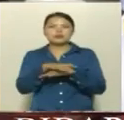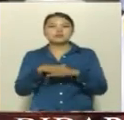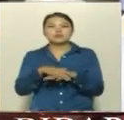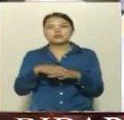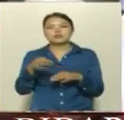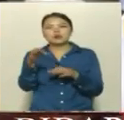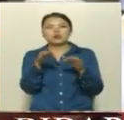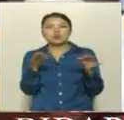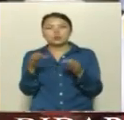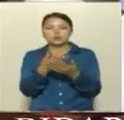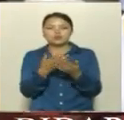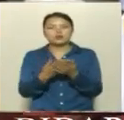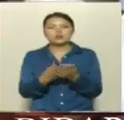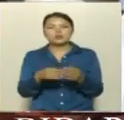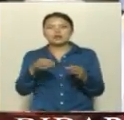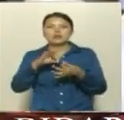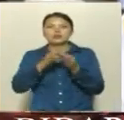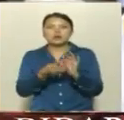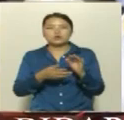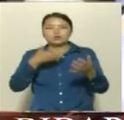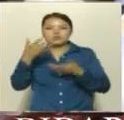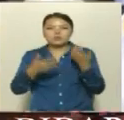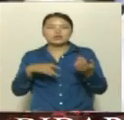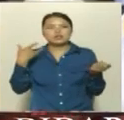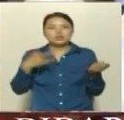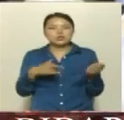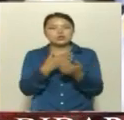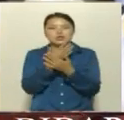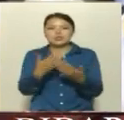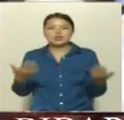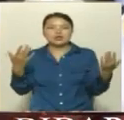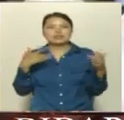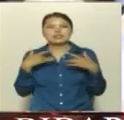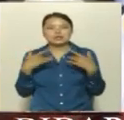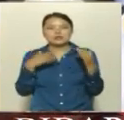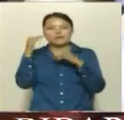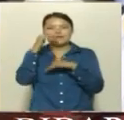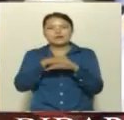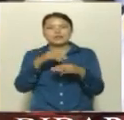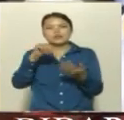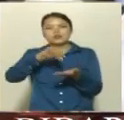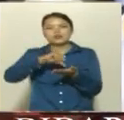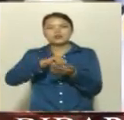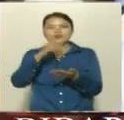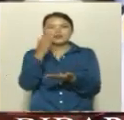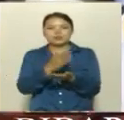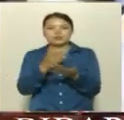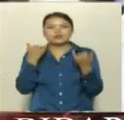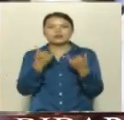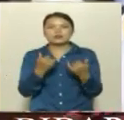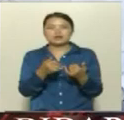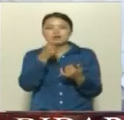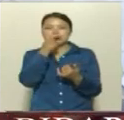следующие изучающие традиции исполнения региона организовывает вечера мокама представляя вниманию